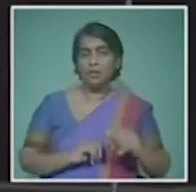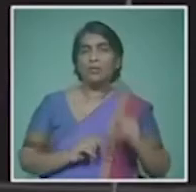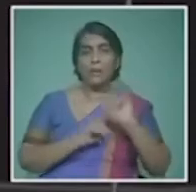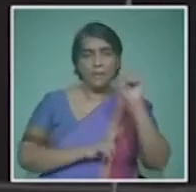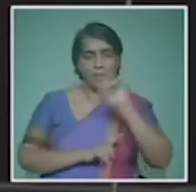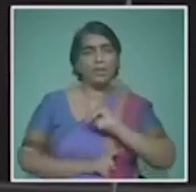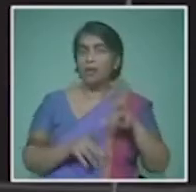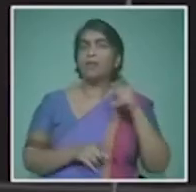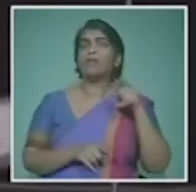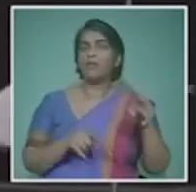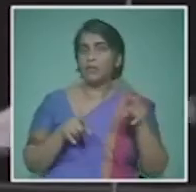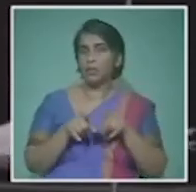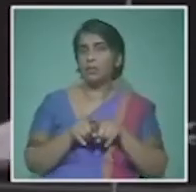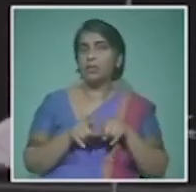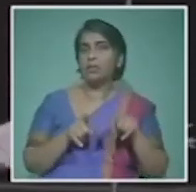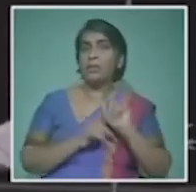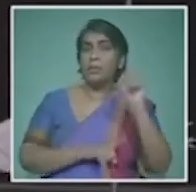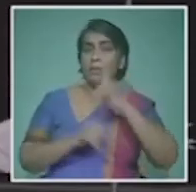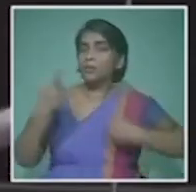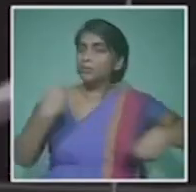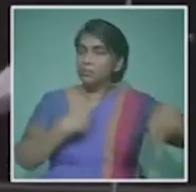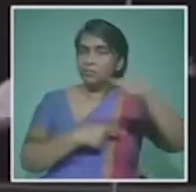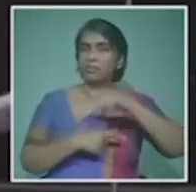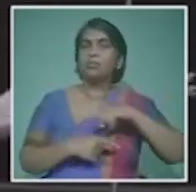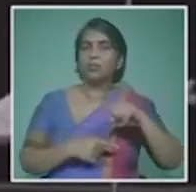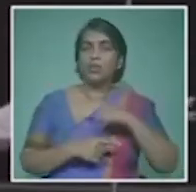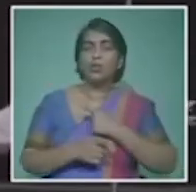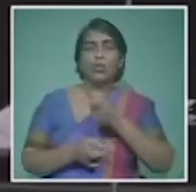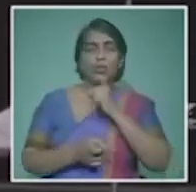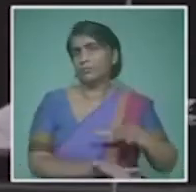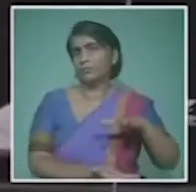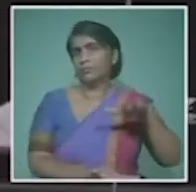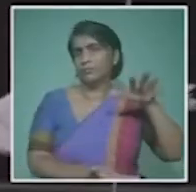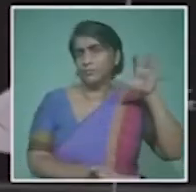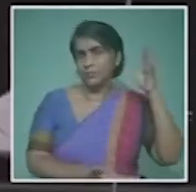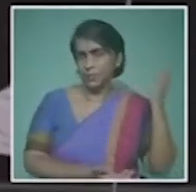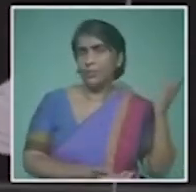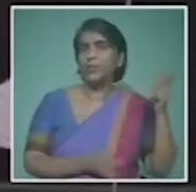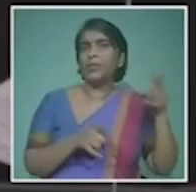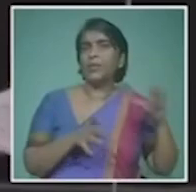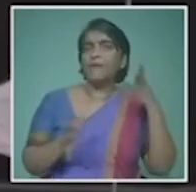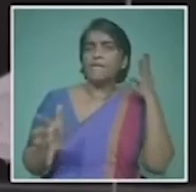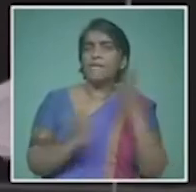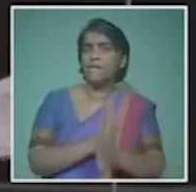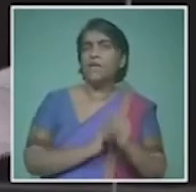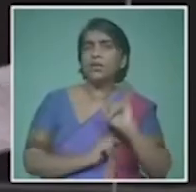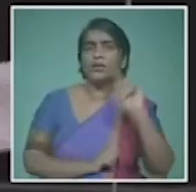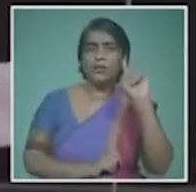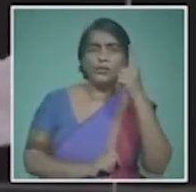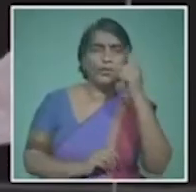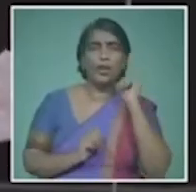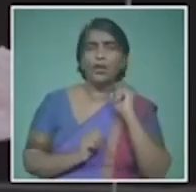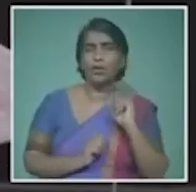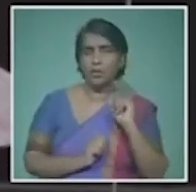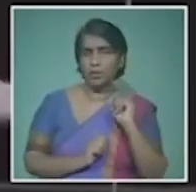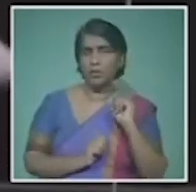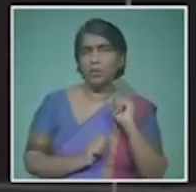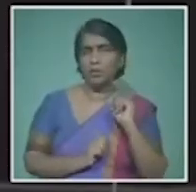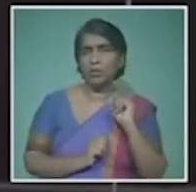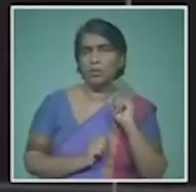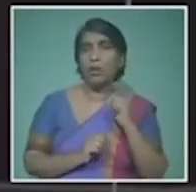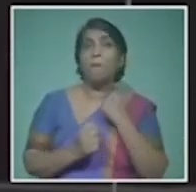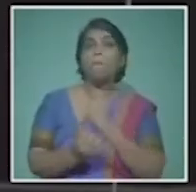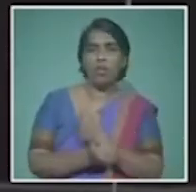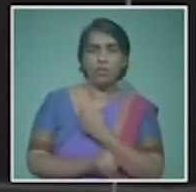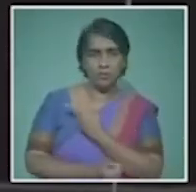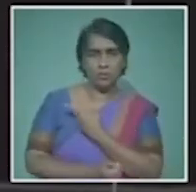සභාවේ කියන්න ඕනේ. මේ සභාවේ සියලු දෙනාම දැන් මේ නඩු ගොඩ ගැහිලා තියෙනවා. ඒකේ වැරද්ද පළමුවෙන්ම වෙලා තියෙන්නේ